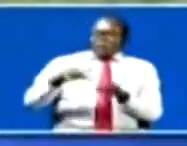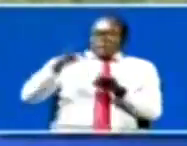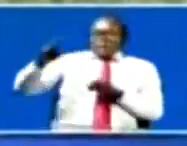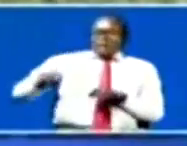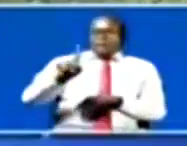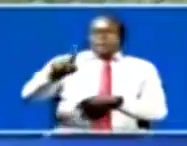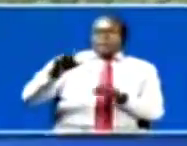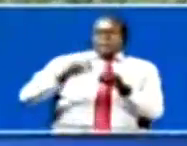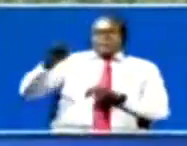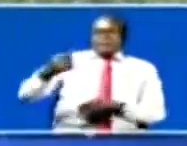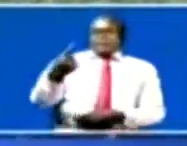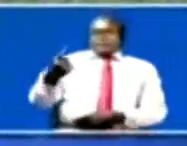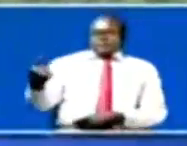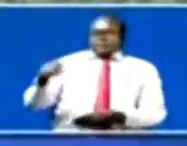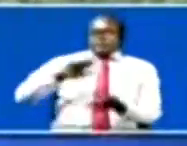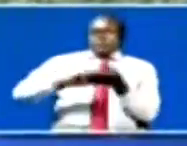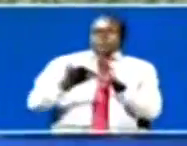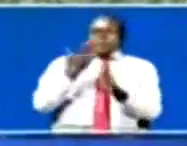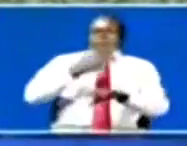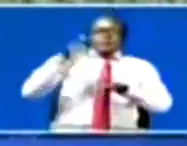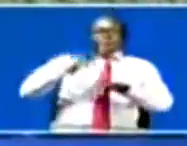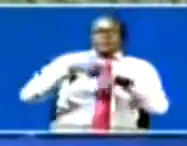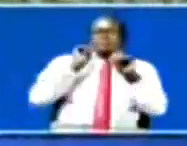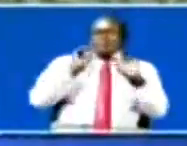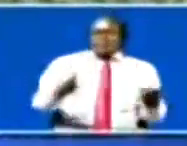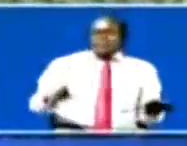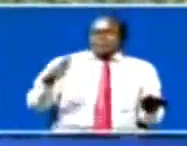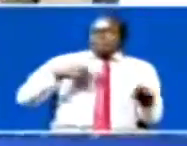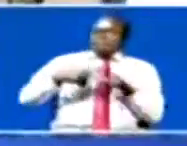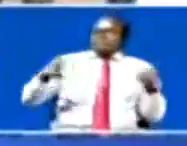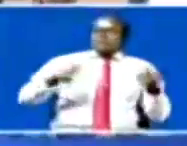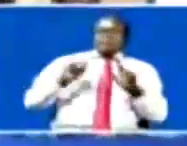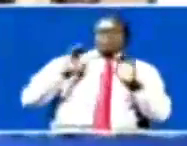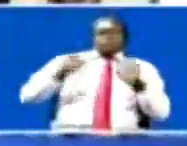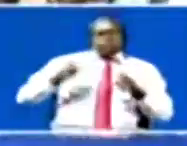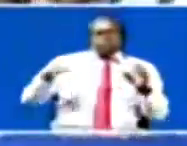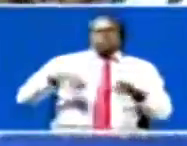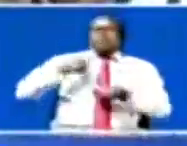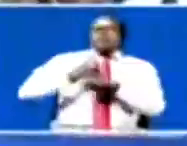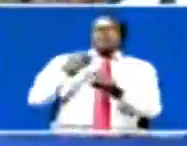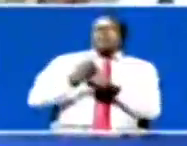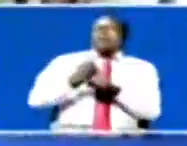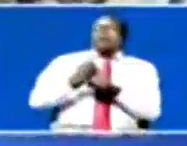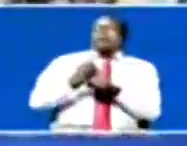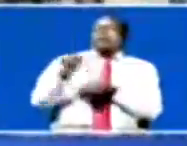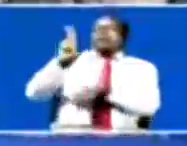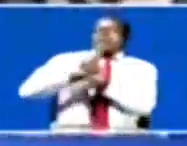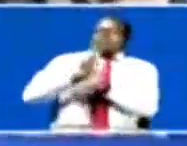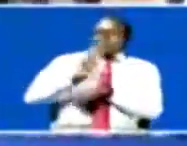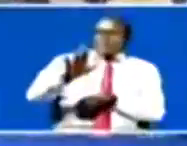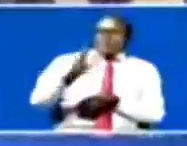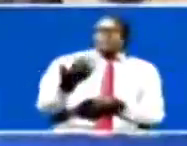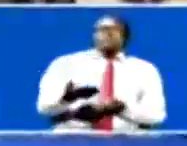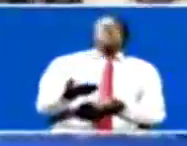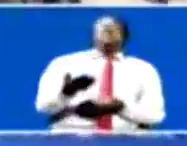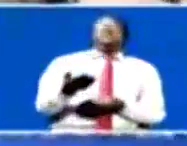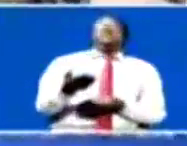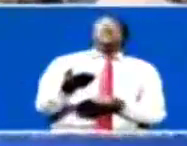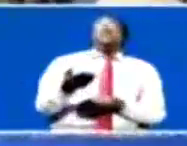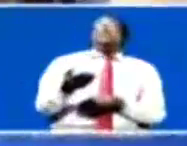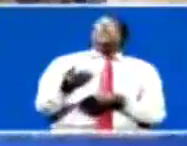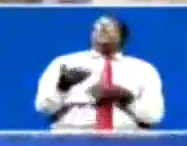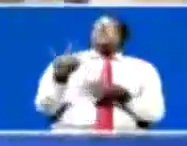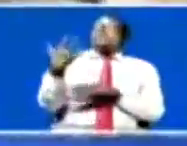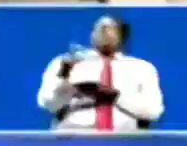moja kila mtu. Bila kupoteza wakati, wengine wakaanza hata kutengeneza mipaka kwa kutumia vijiti, wakisema